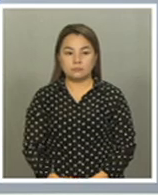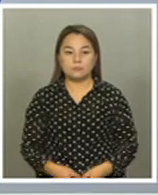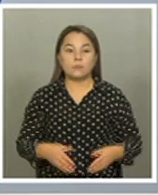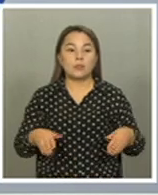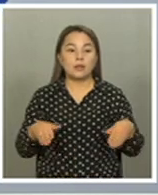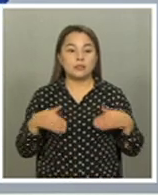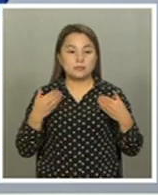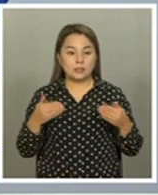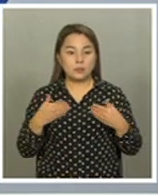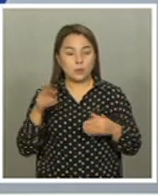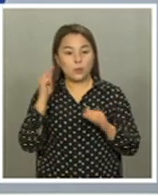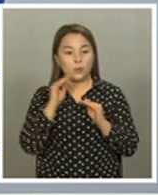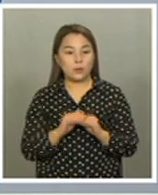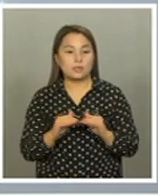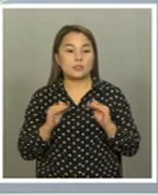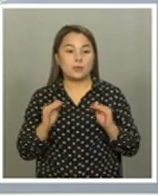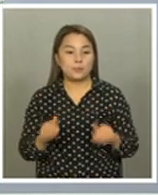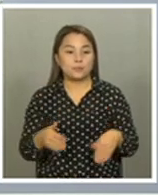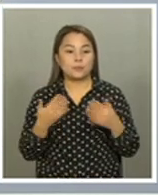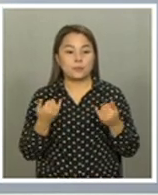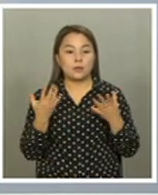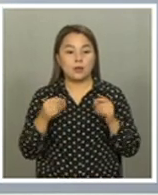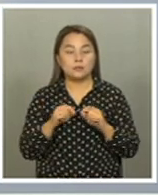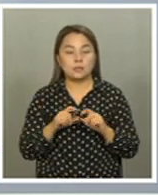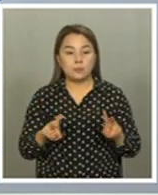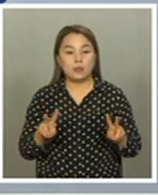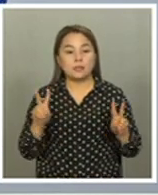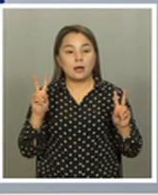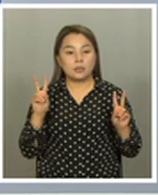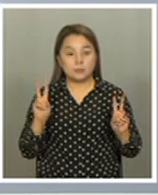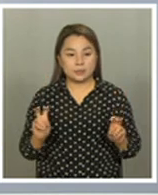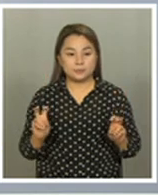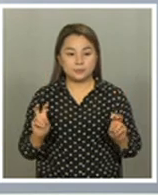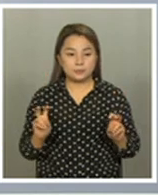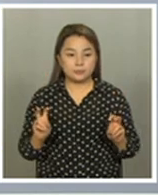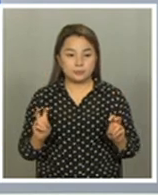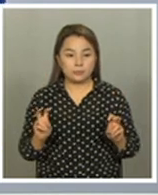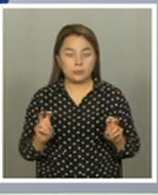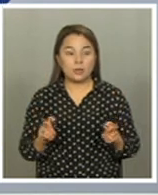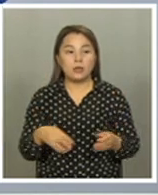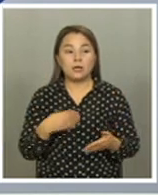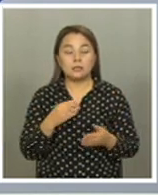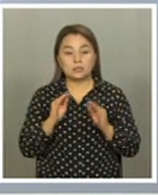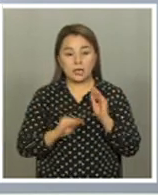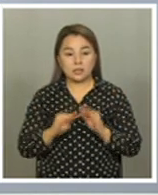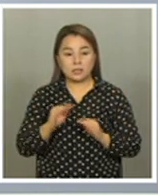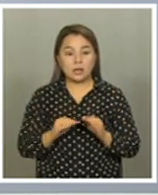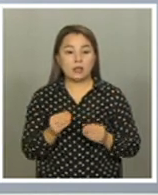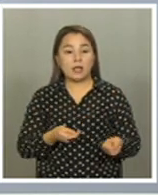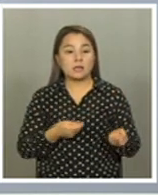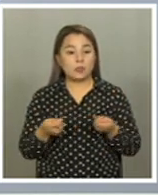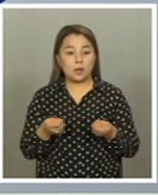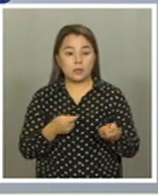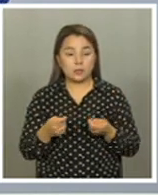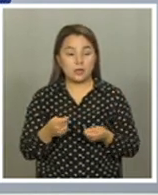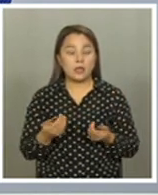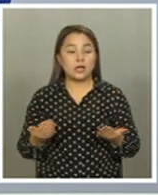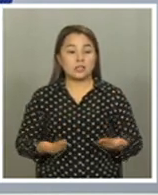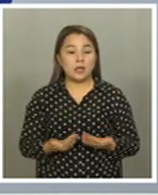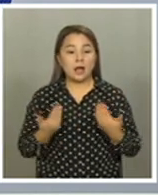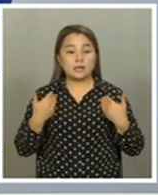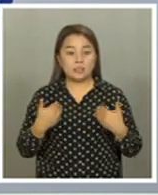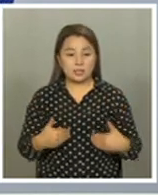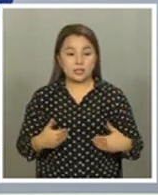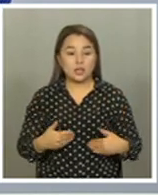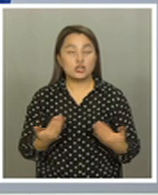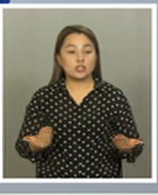Сәлеметсіздер ме, оқушылар? Бүгінгі біздің сабағымыздың тақырыбы – заттар тасымалдануының тірі ағзалардың